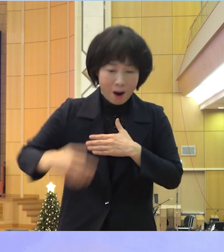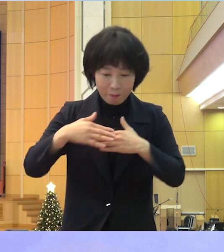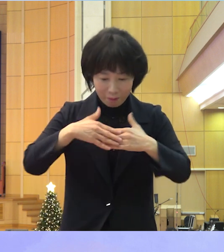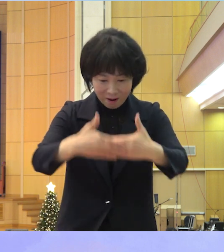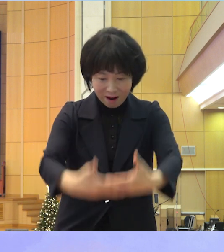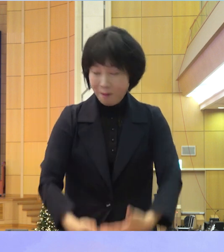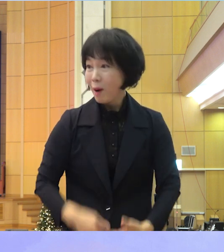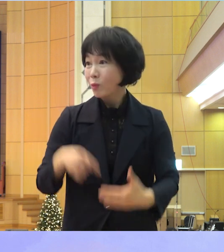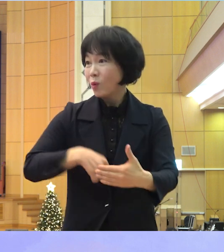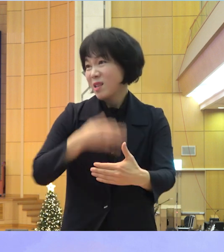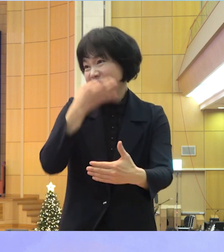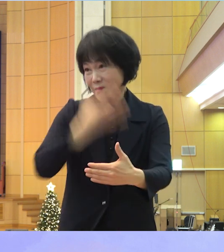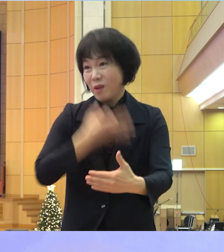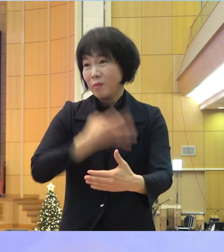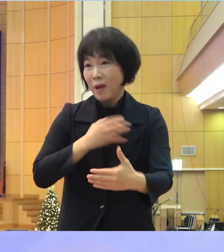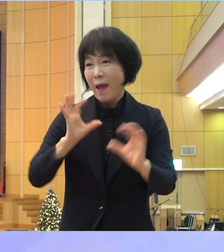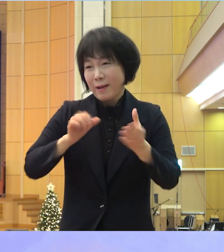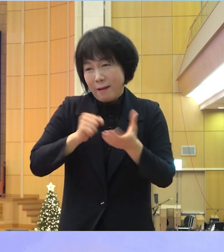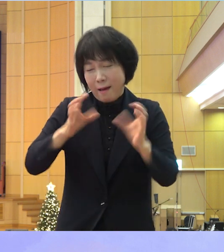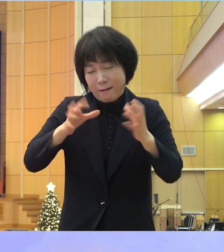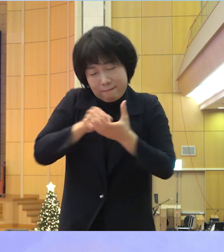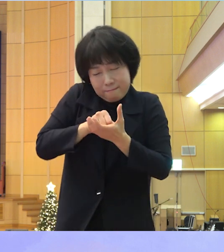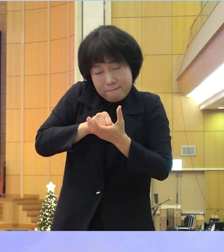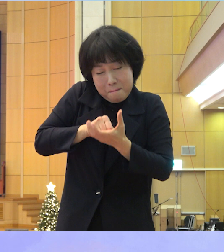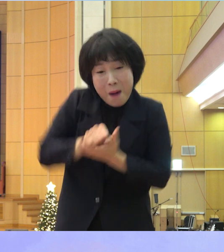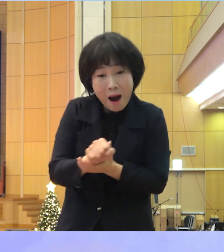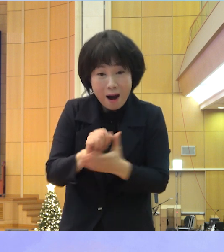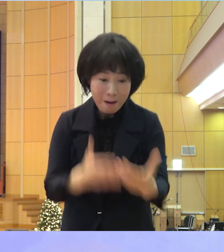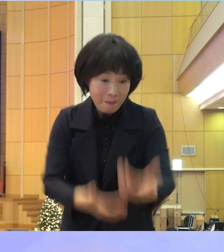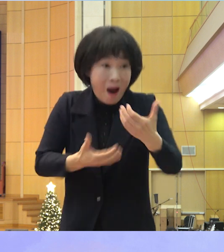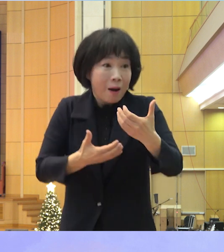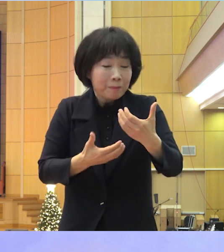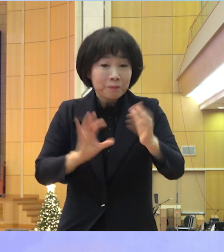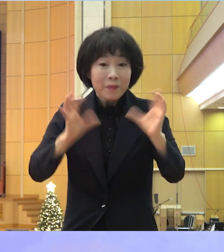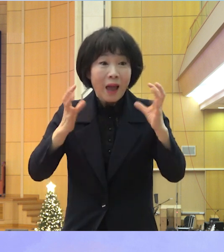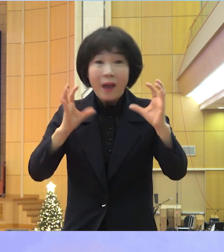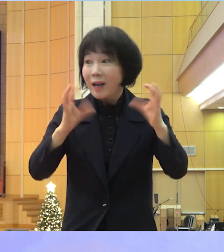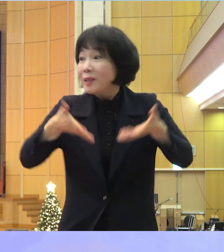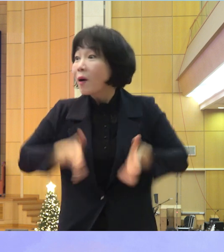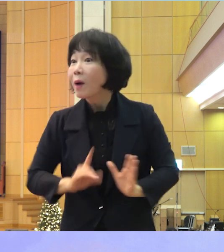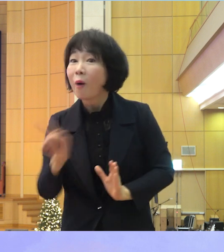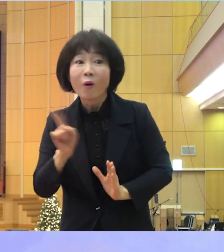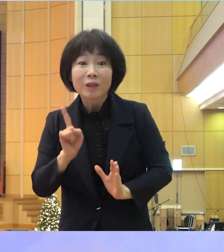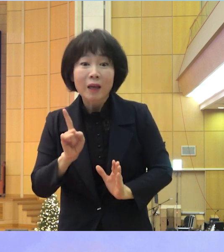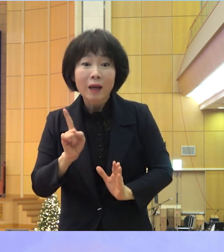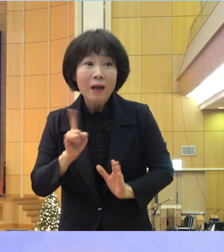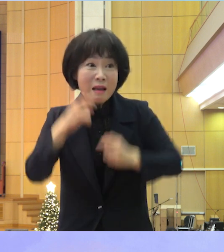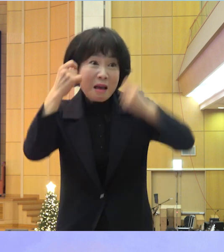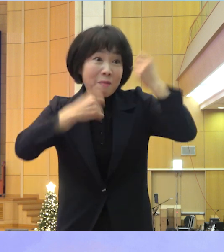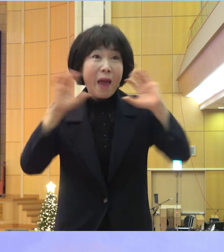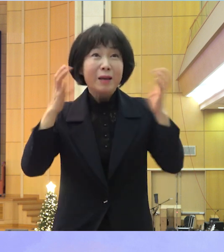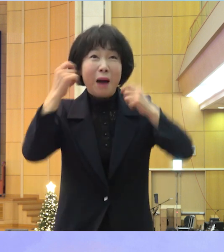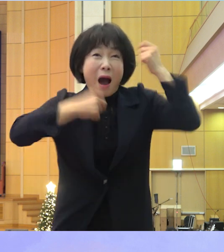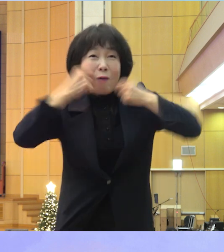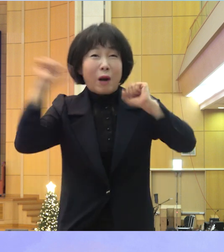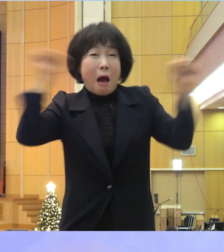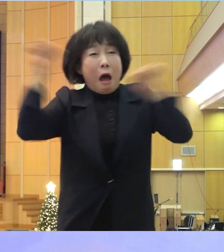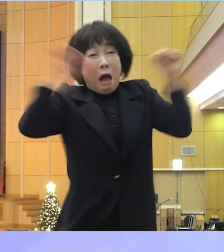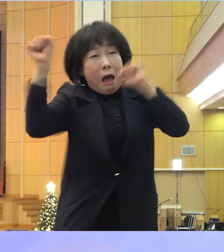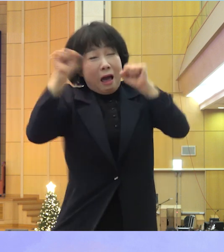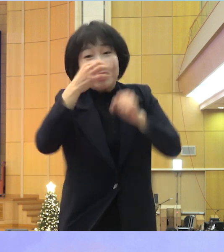힘들었는지, 나오자마자 그냥 얼마나 큰 소리로 울어댑니까?